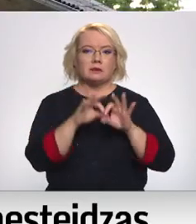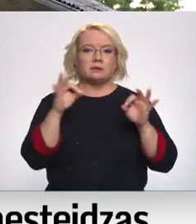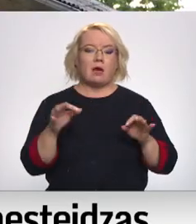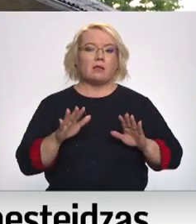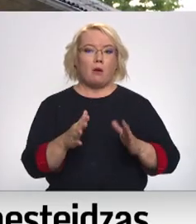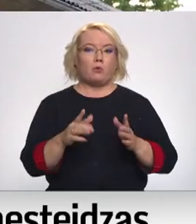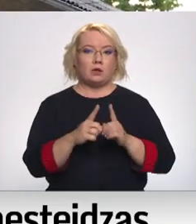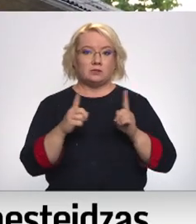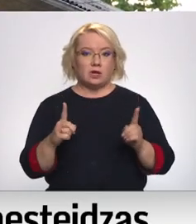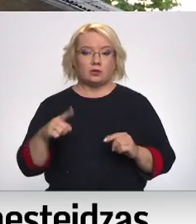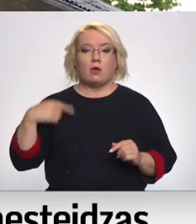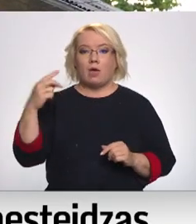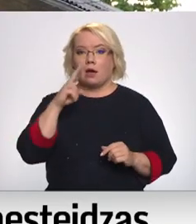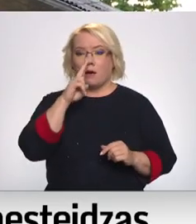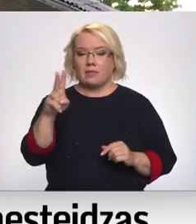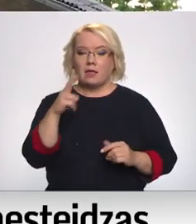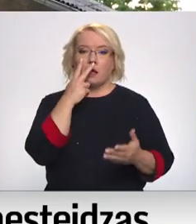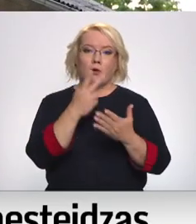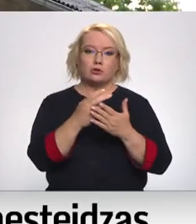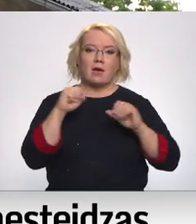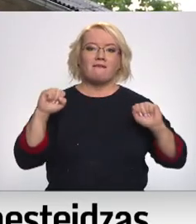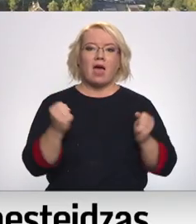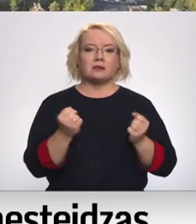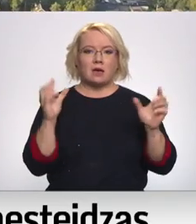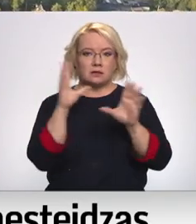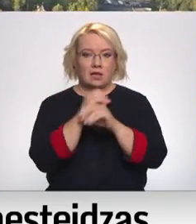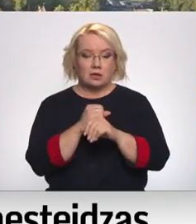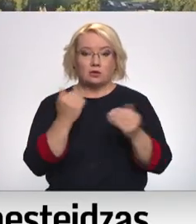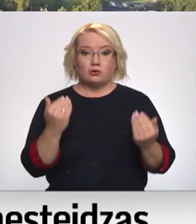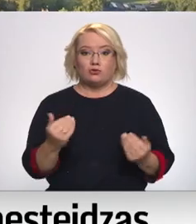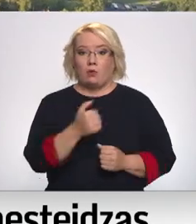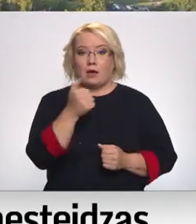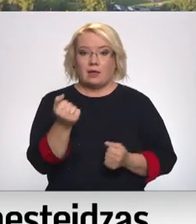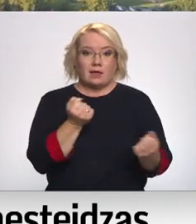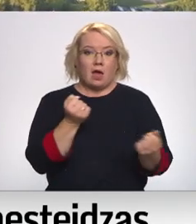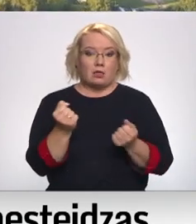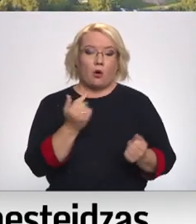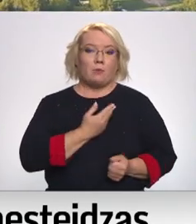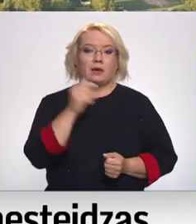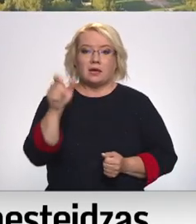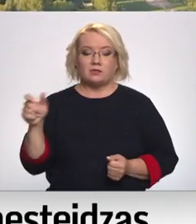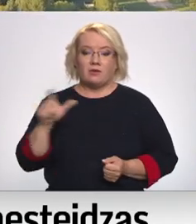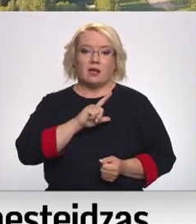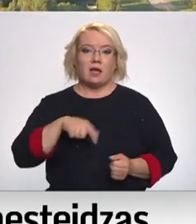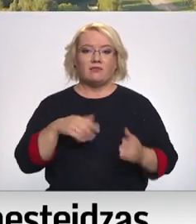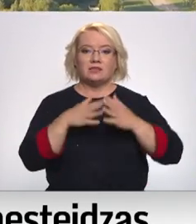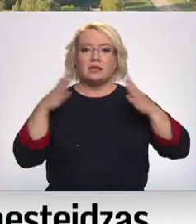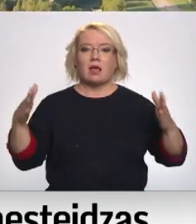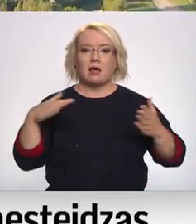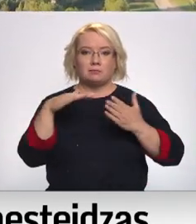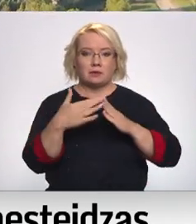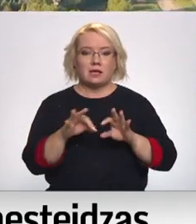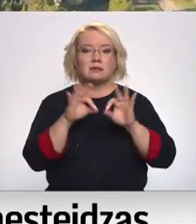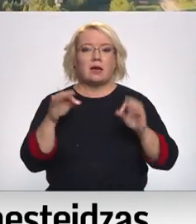sezonu. Nākamdēļ tiek prognozētas vēsākas naktis, un lai gan šogad jātaupa, iedzīvotāji Latvijas lielākajās pilsētās